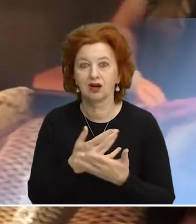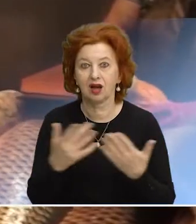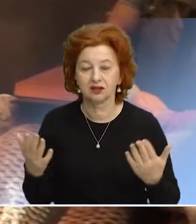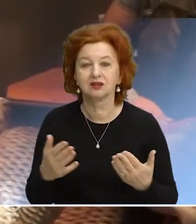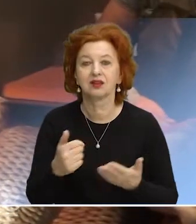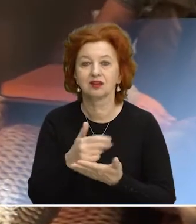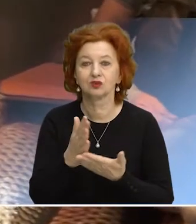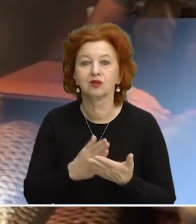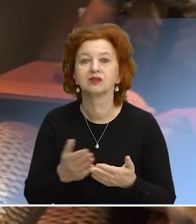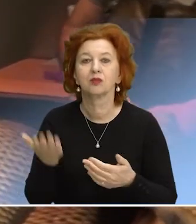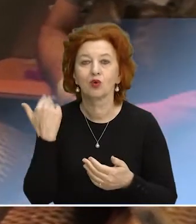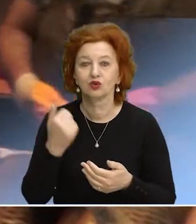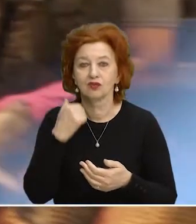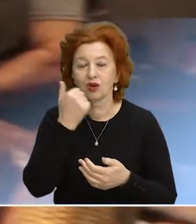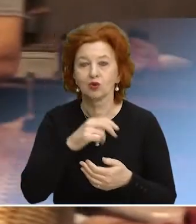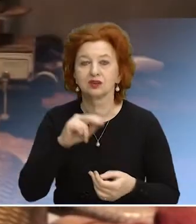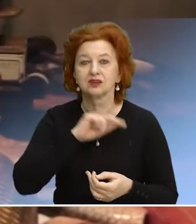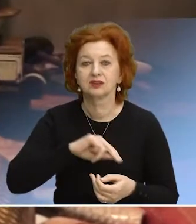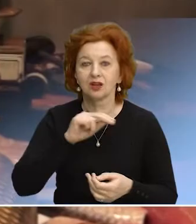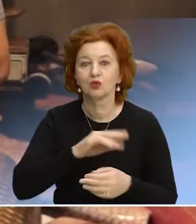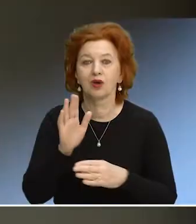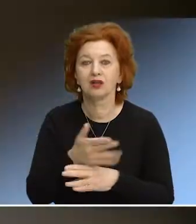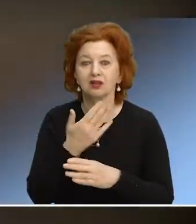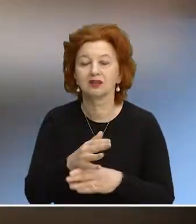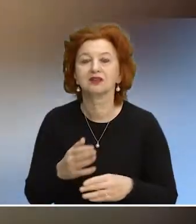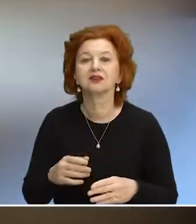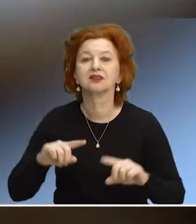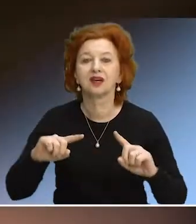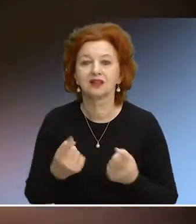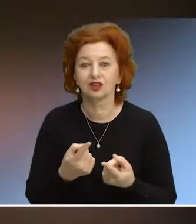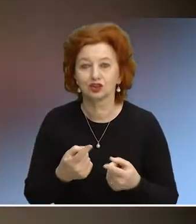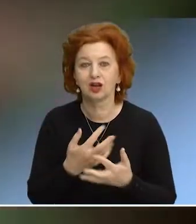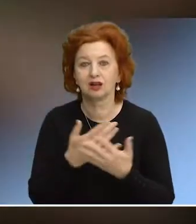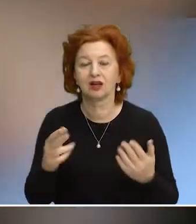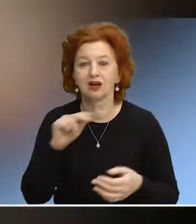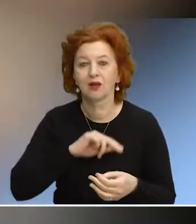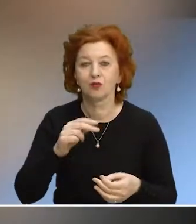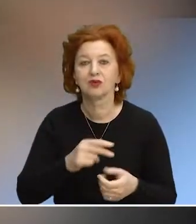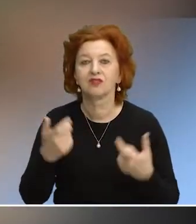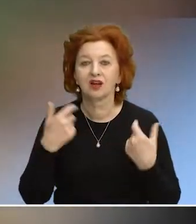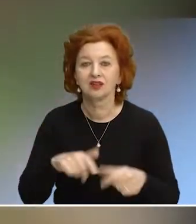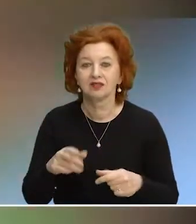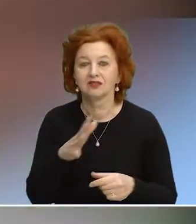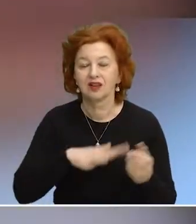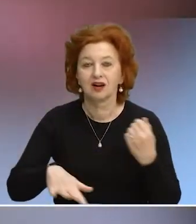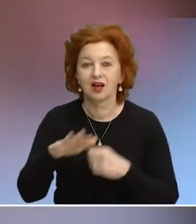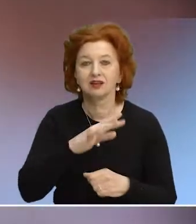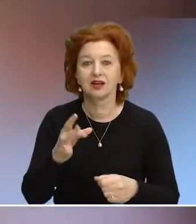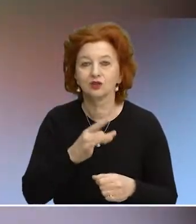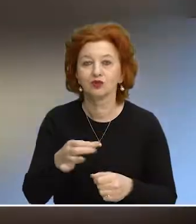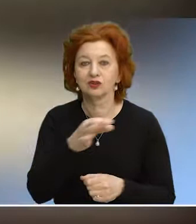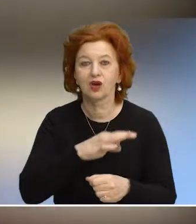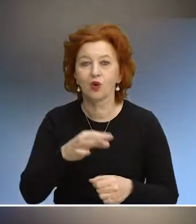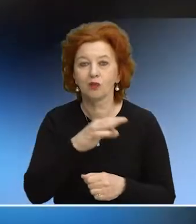биологических ресурсов. Так, в конце минувшего года сотрудники этого подразделения задержали уроженца Краснодарского края, который в Волгодонском